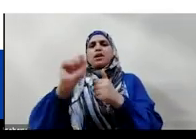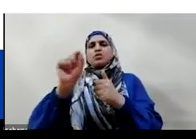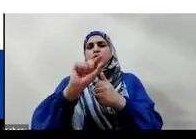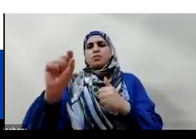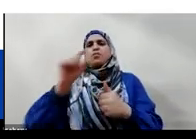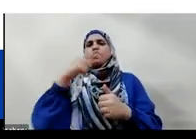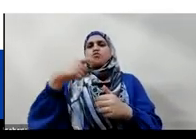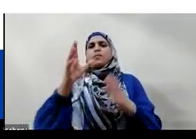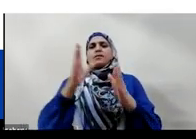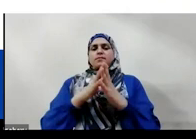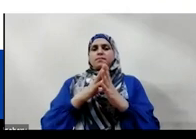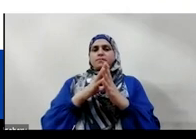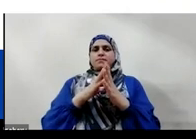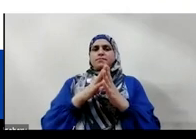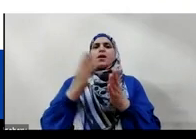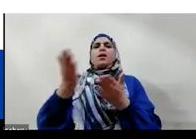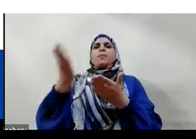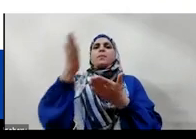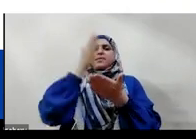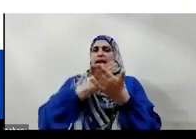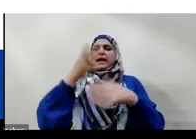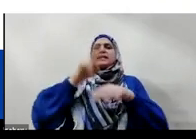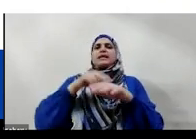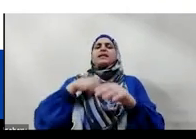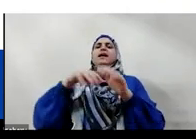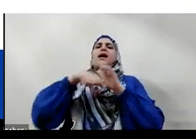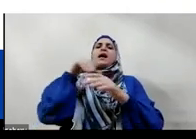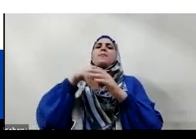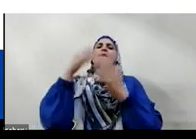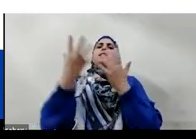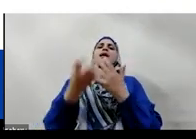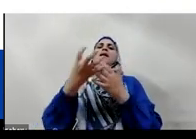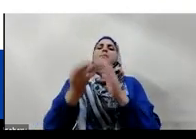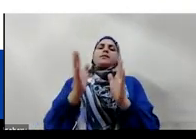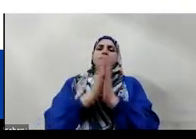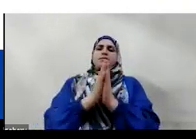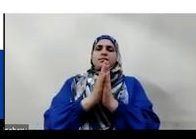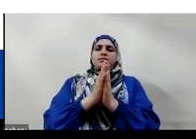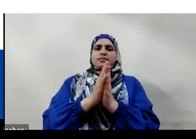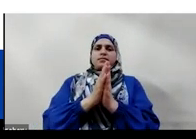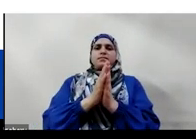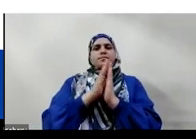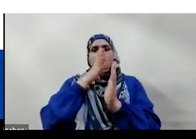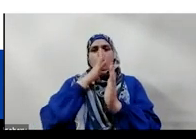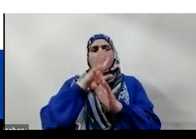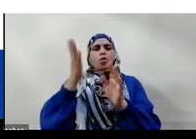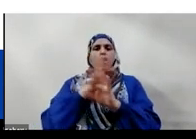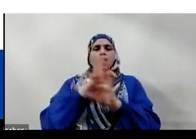في الجزئيه دي، فبترجعوا في الستادي بلان سكشن وتعملوا ابلود للرايتنج سامبل اللي مطلوب من حضراتكم.